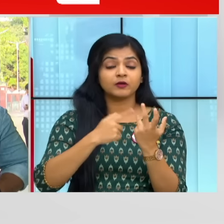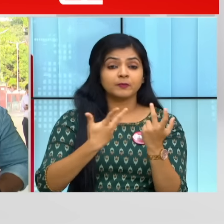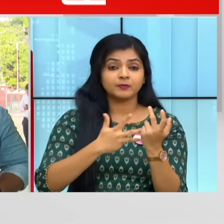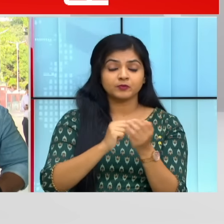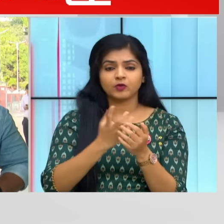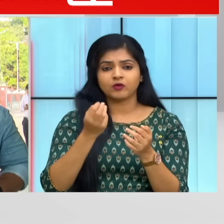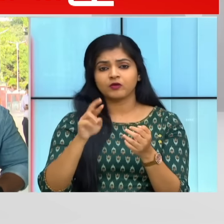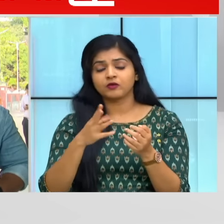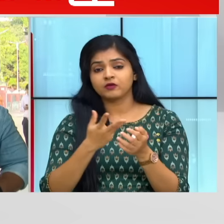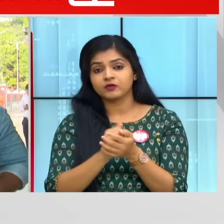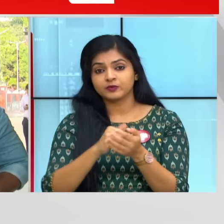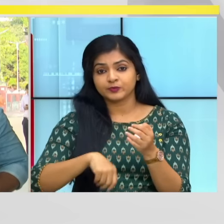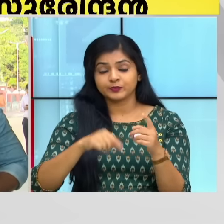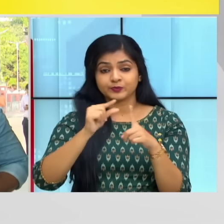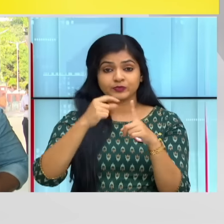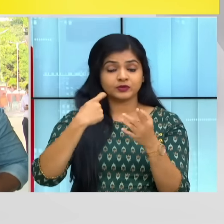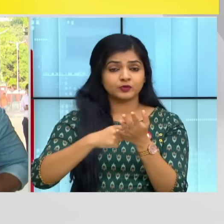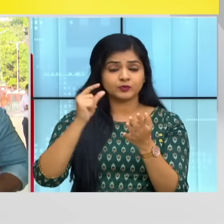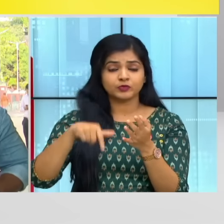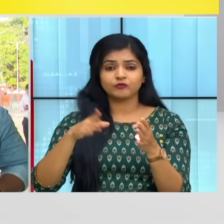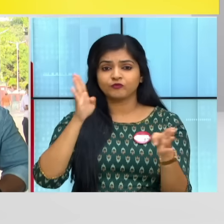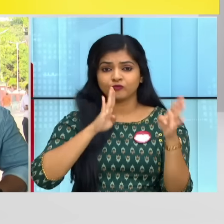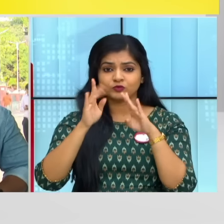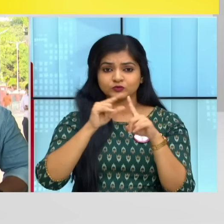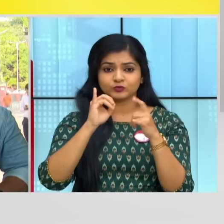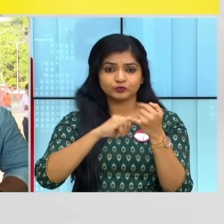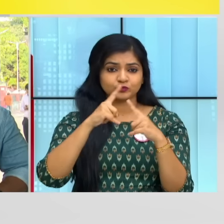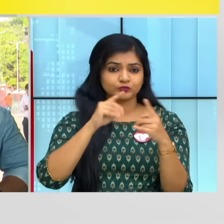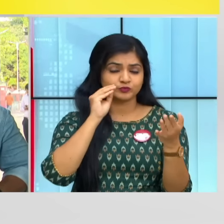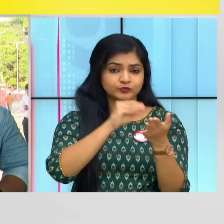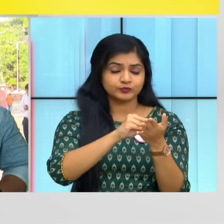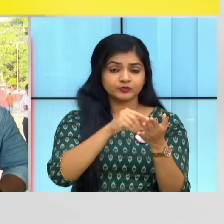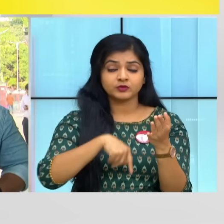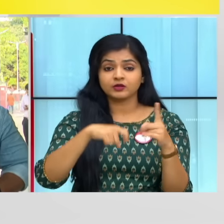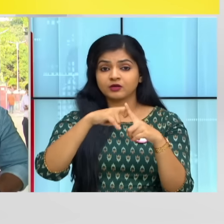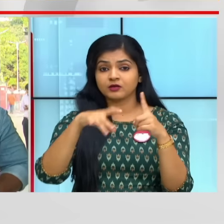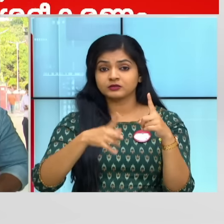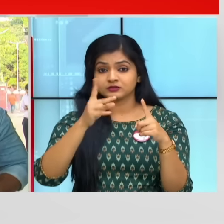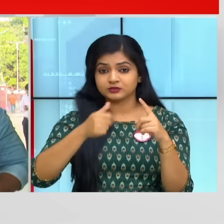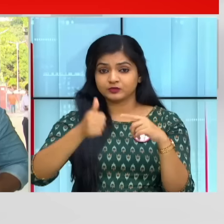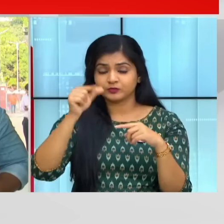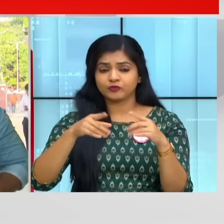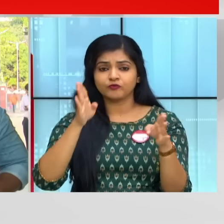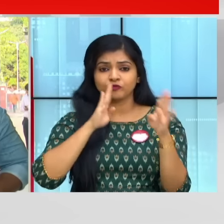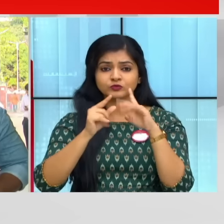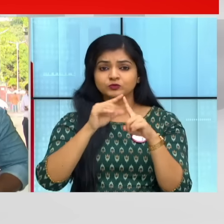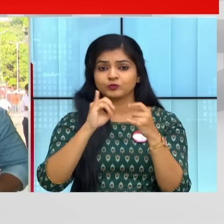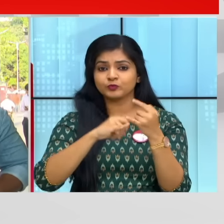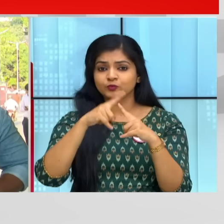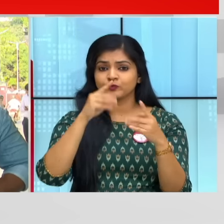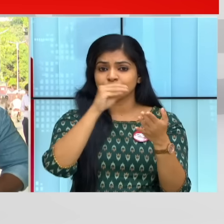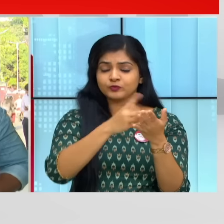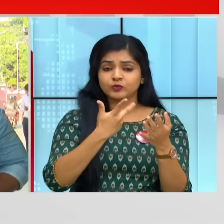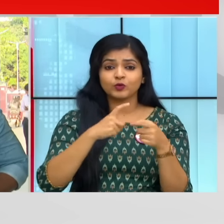എങ്കിൽ P രഘുനാഥിന്റെ ഫേസ്ബുക്ക് പോസ്റ്റുമായി ബന്ധപ്പെട്ട കാര്യം, അതായത് P രഘുനാഥ് BJPയുടെ സംസ്ഥാന ഉപാധ്യക്ഷനാണ്, അദ്ദേഹം ഇട്ട ഫേസ്ബുക്ക് പോസ്റ്റുമായി ബന്ധപ്പെട്ട കാര്യത്തിലാകട്ടെ